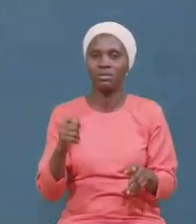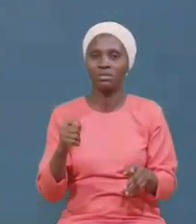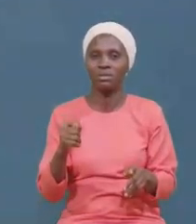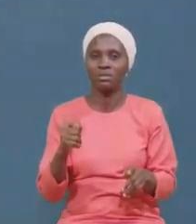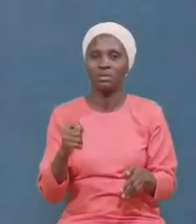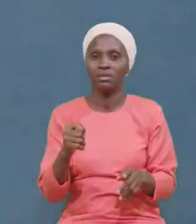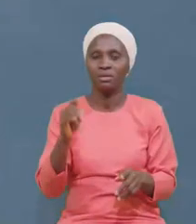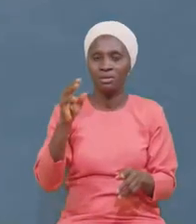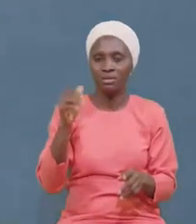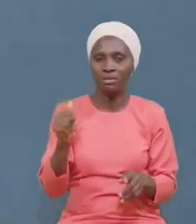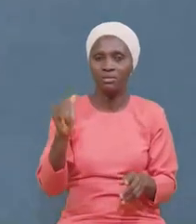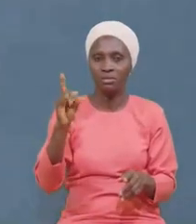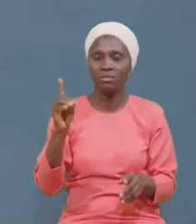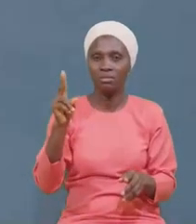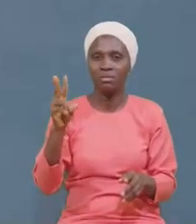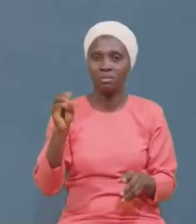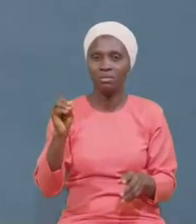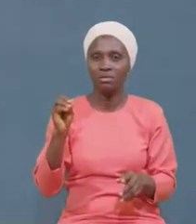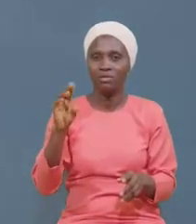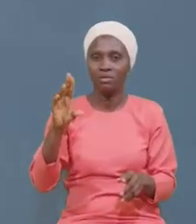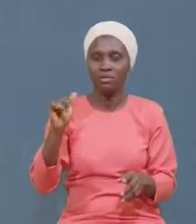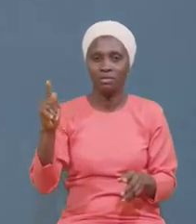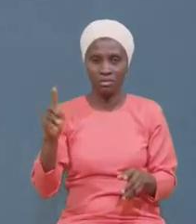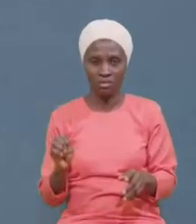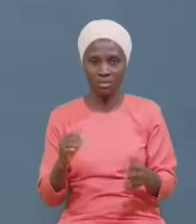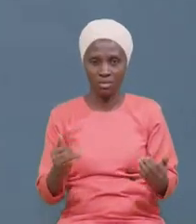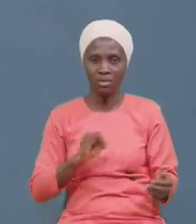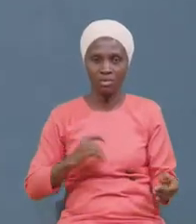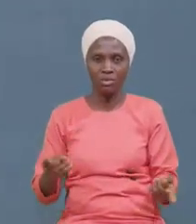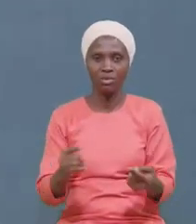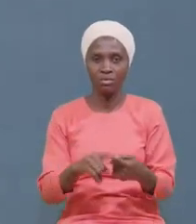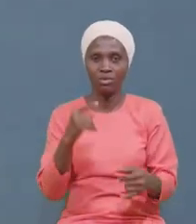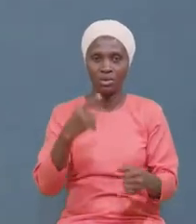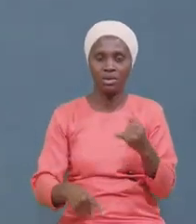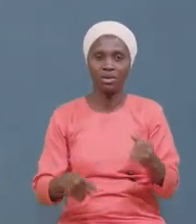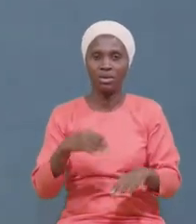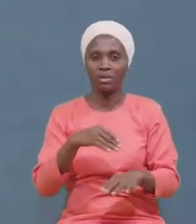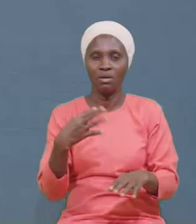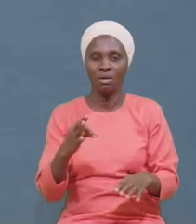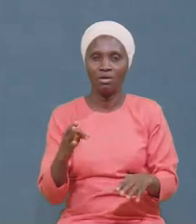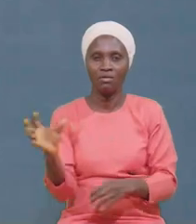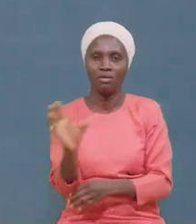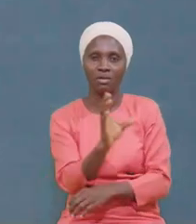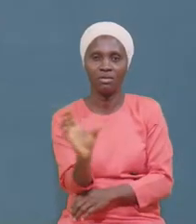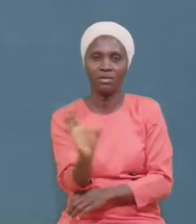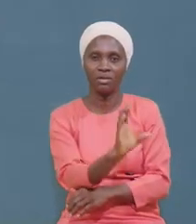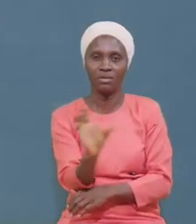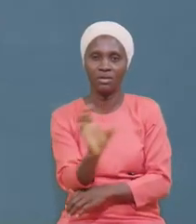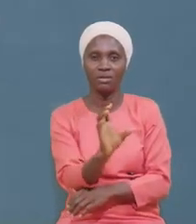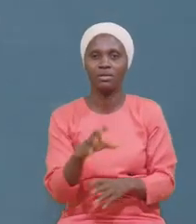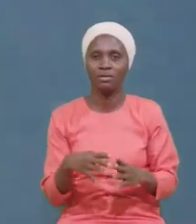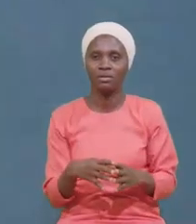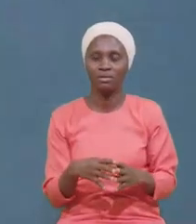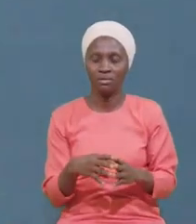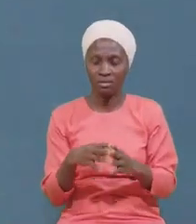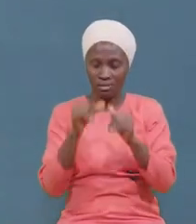And now we come to the S. Ippudu Christmas. Aakari aksharam Christmas lo aakari aksharam S daggaraku vaste.